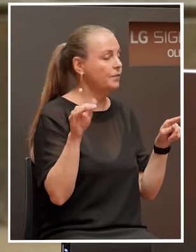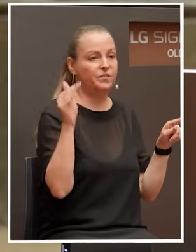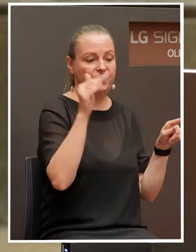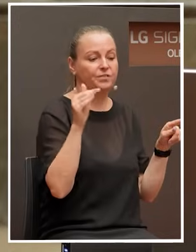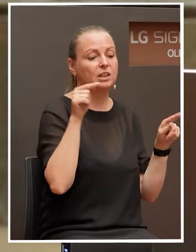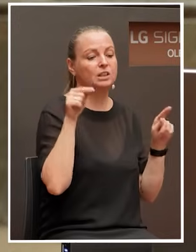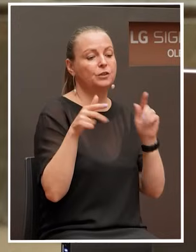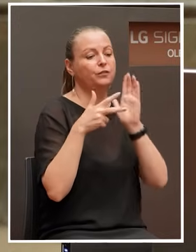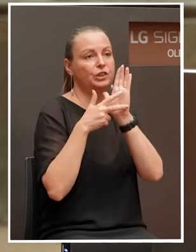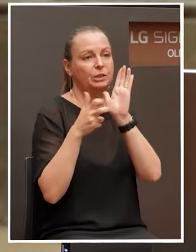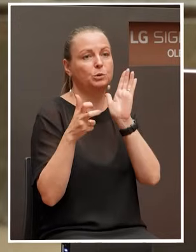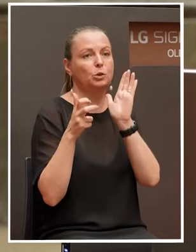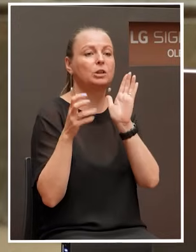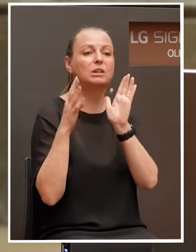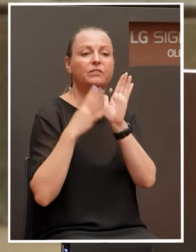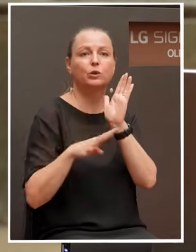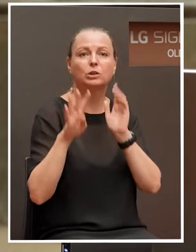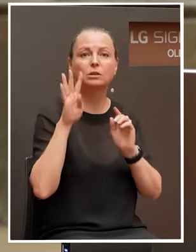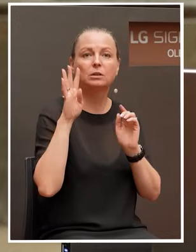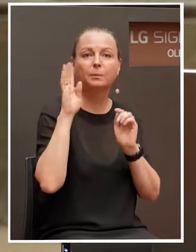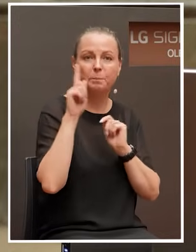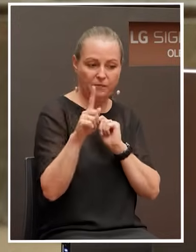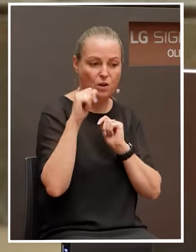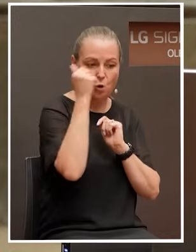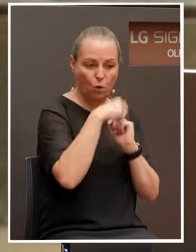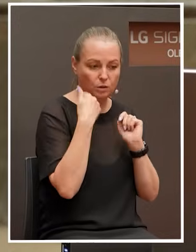февралем 1891 года